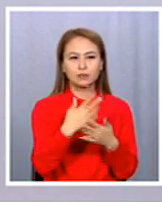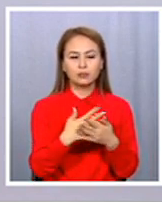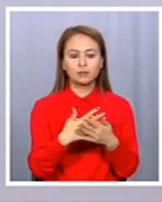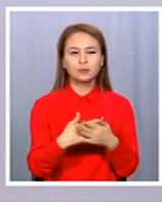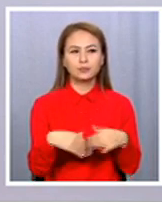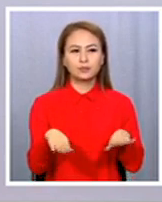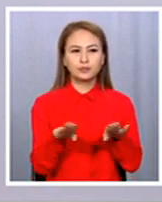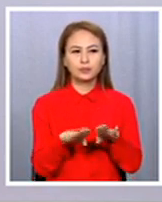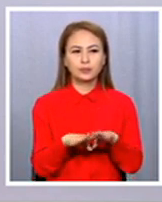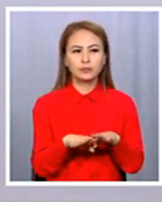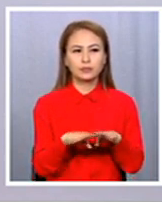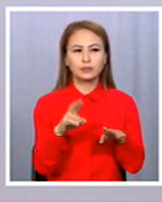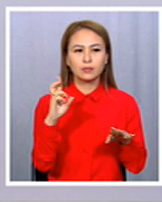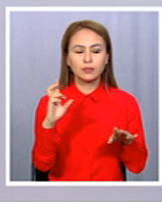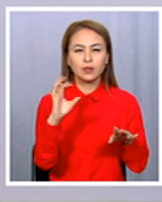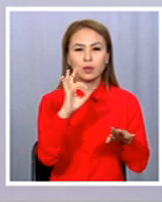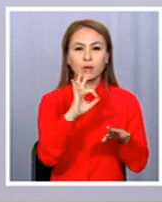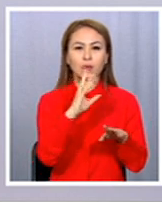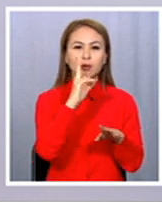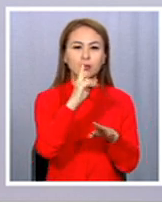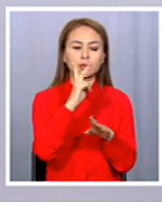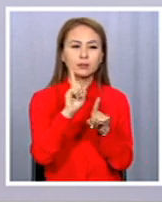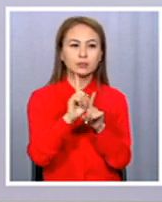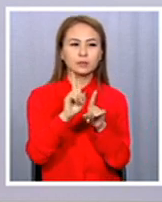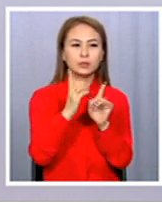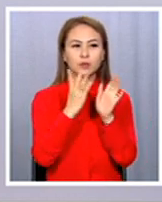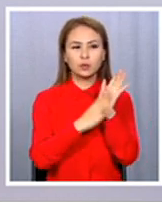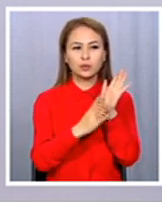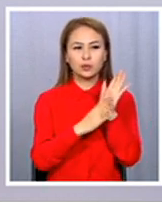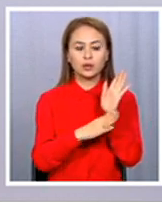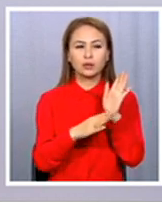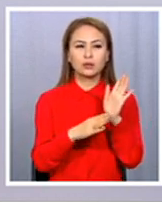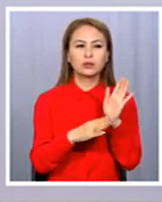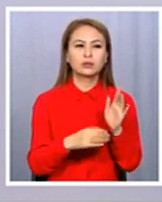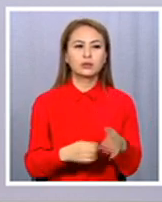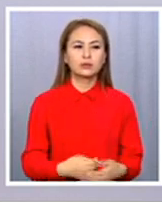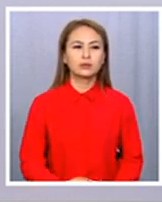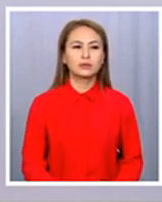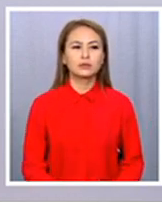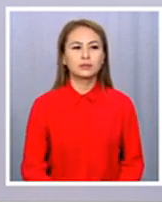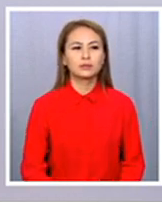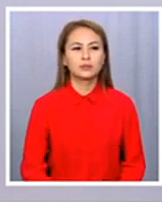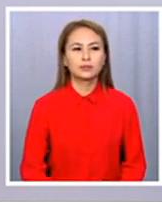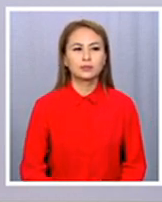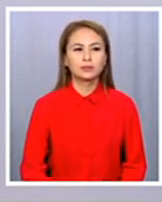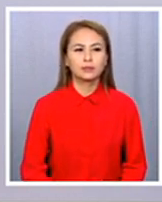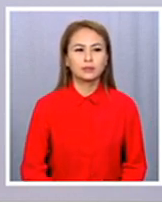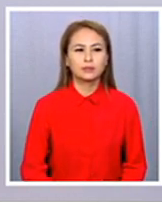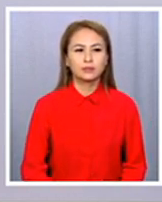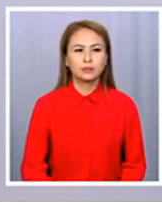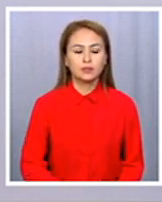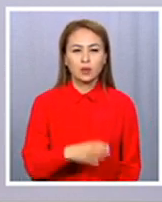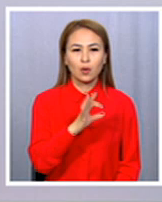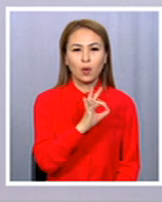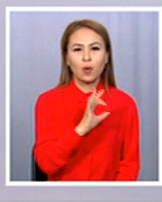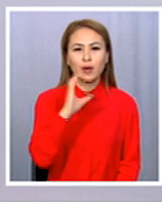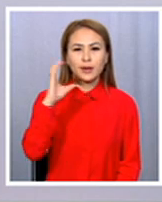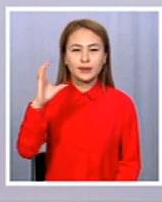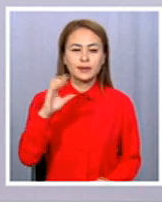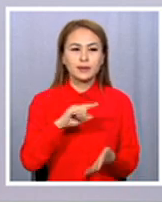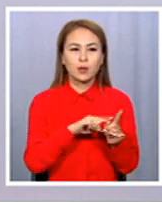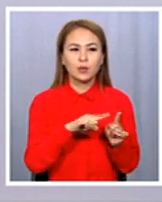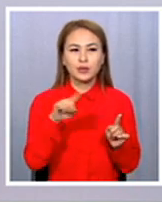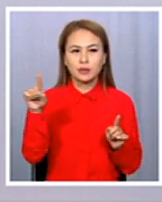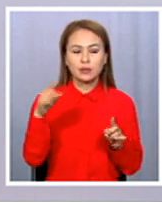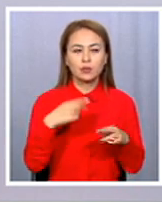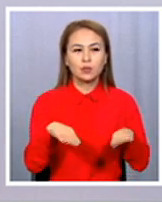жерде Б, О, К бұрышын жаңа айтқандай 90 градус деп айттық. Және бұл жерде О, С сәулесін